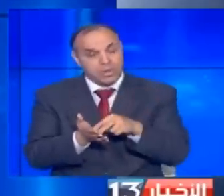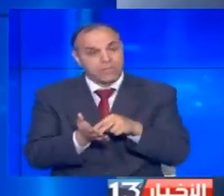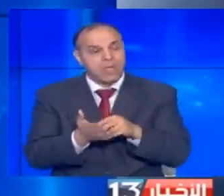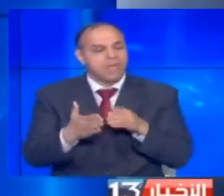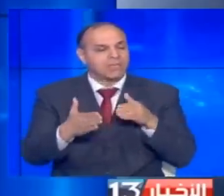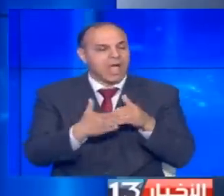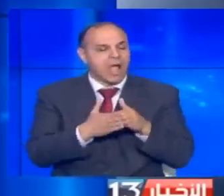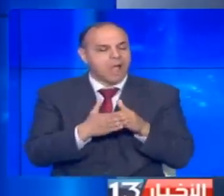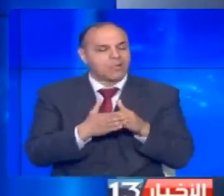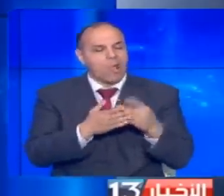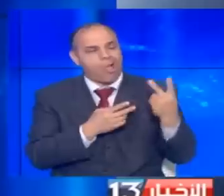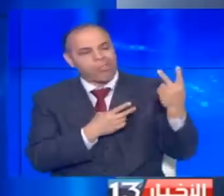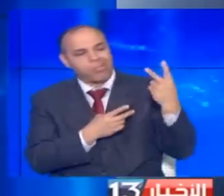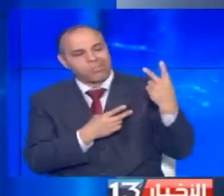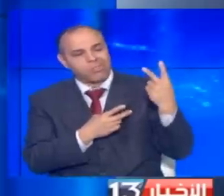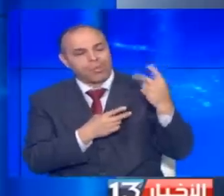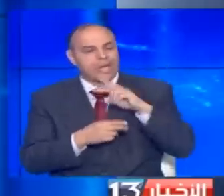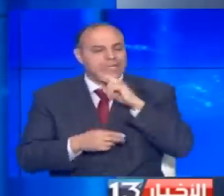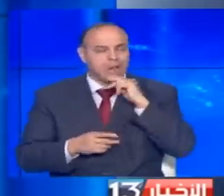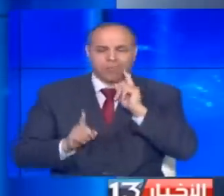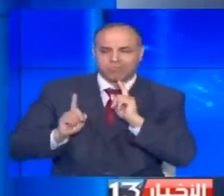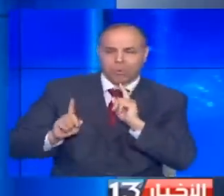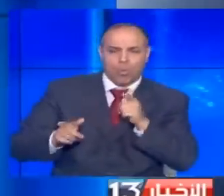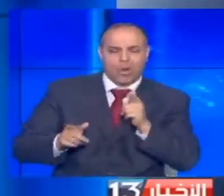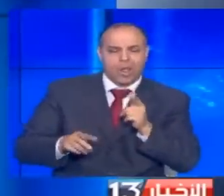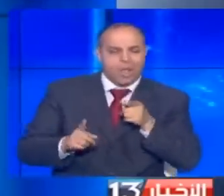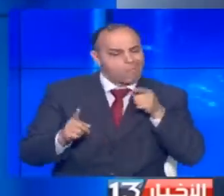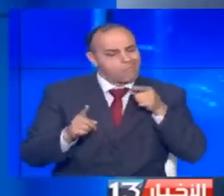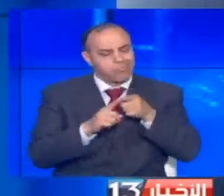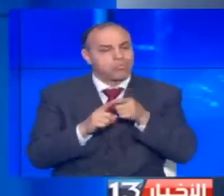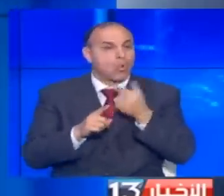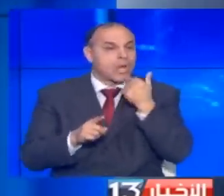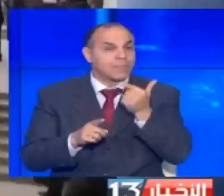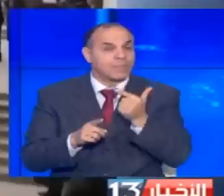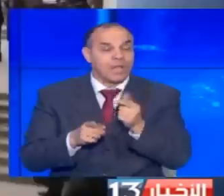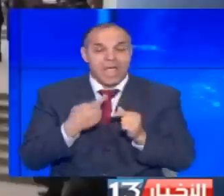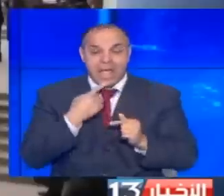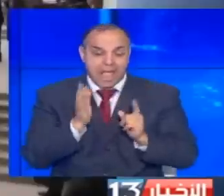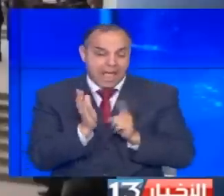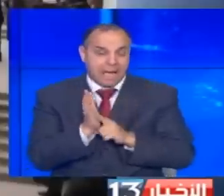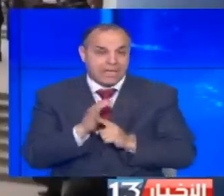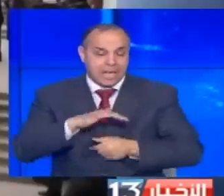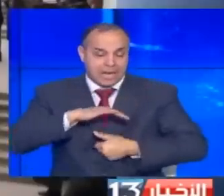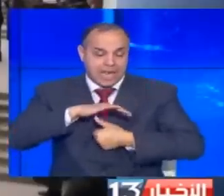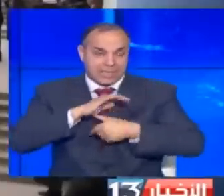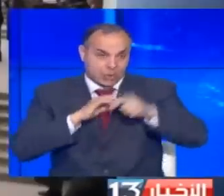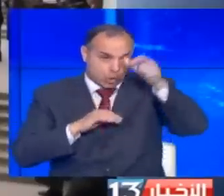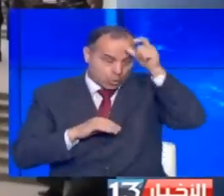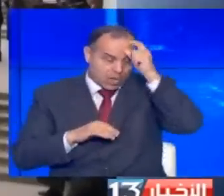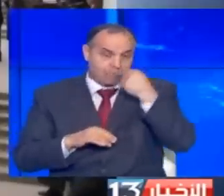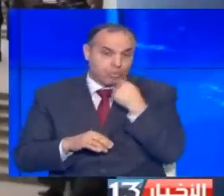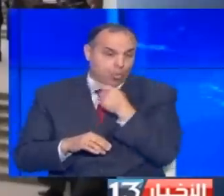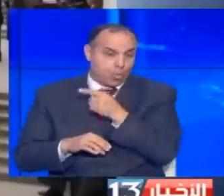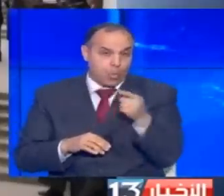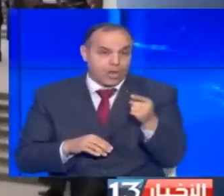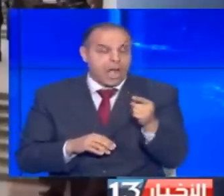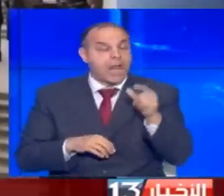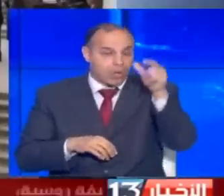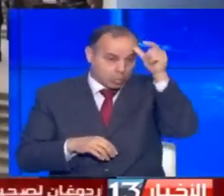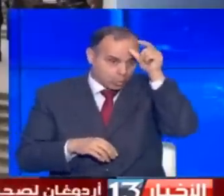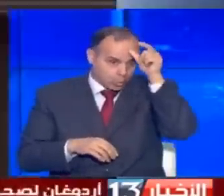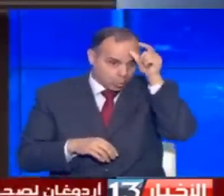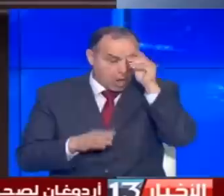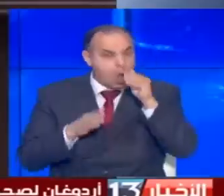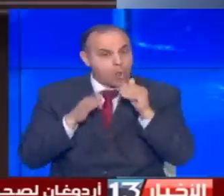للتهديدات الاسرائيليه الاسرائيليه باستهدافها في الاثناء اكد الرئيس التركي رجب طيب اردوغان ان بلاده لا